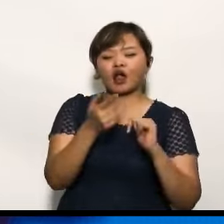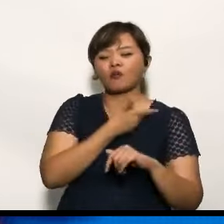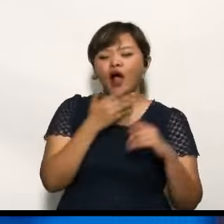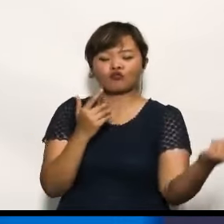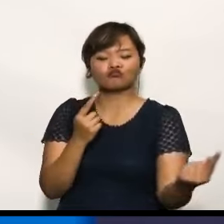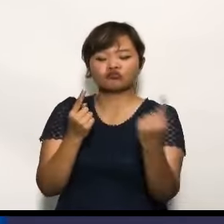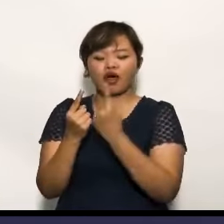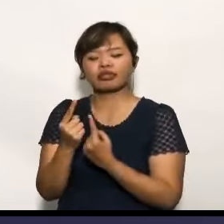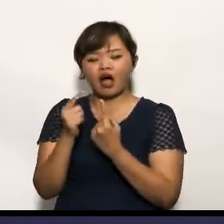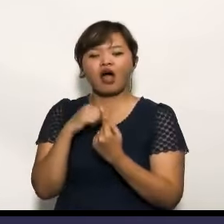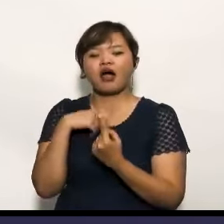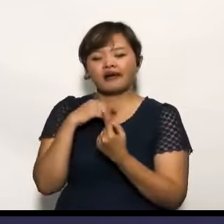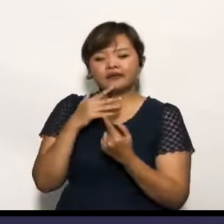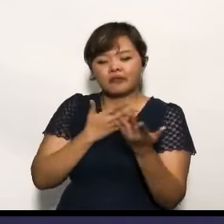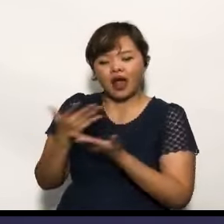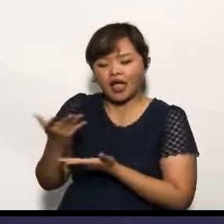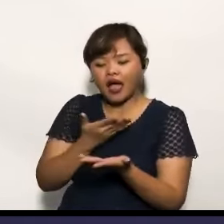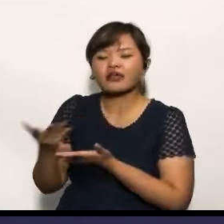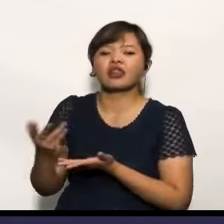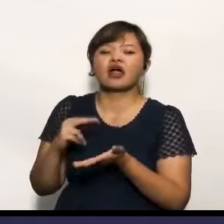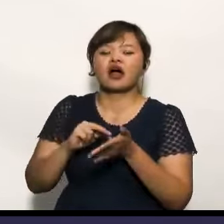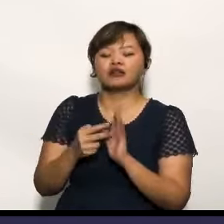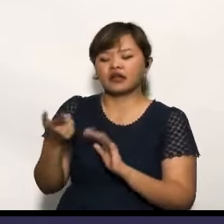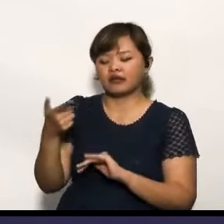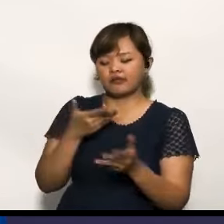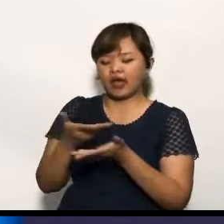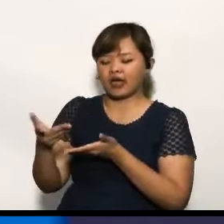yang sakral itu bukan pelayanannya.